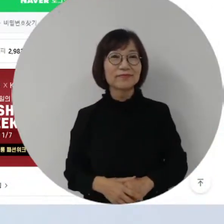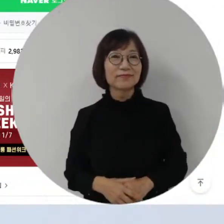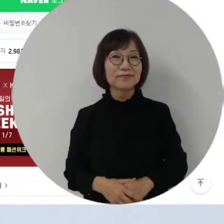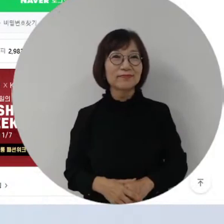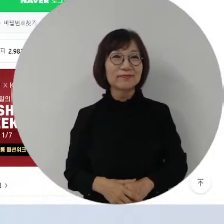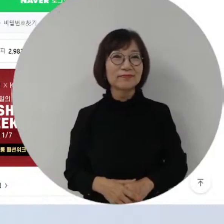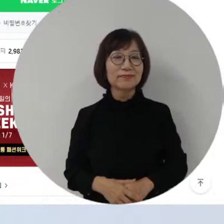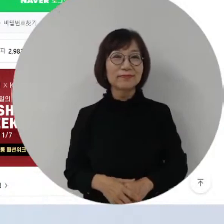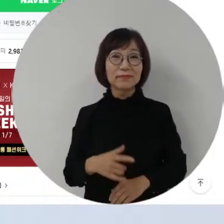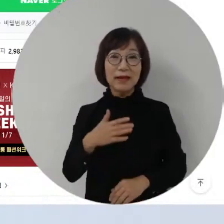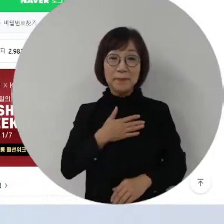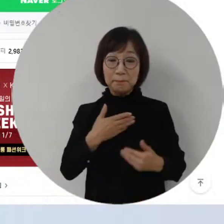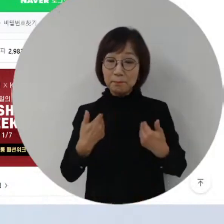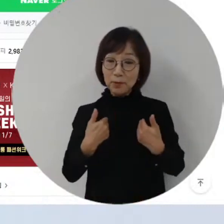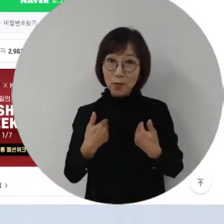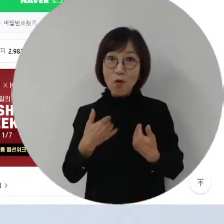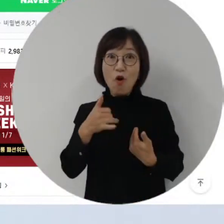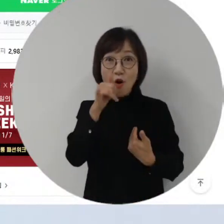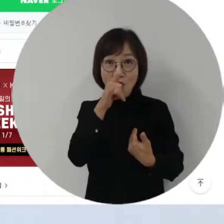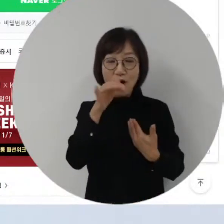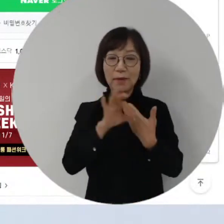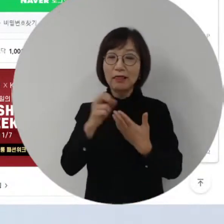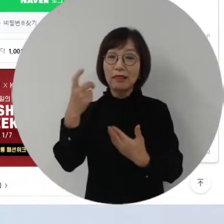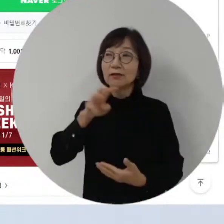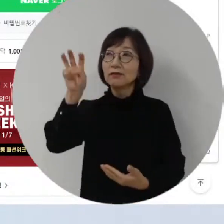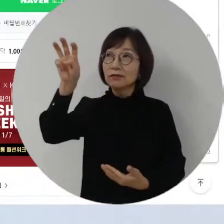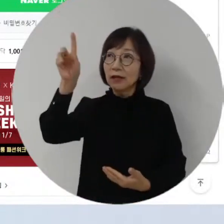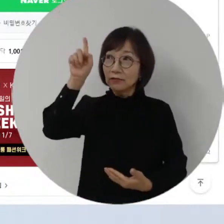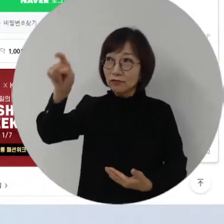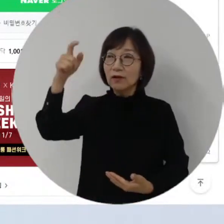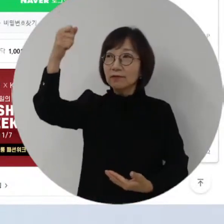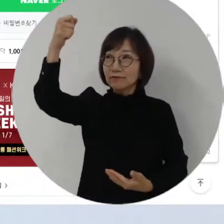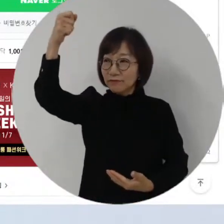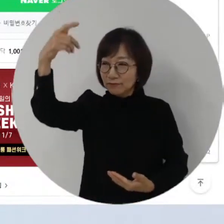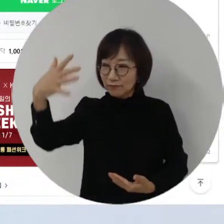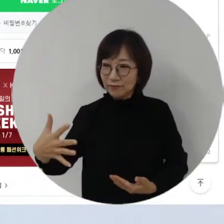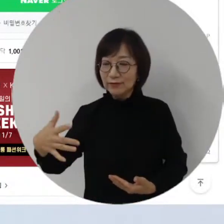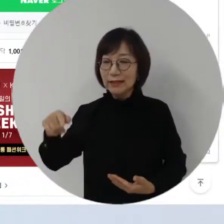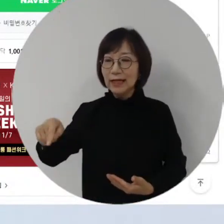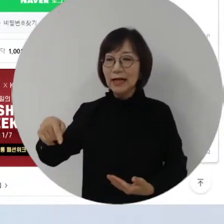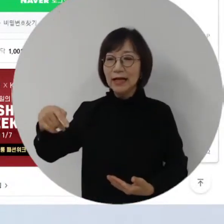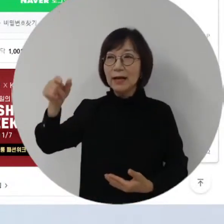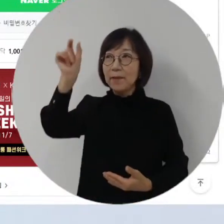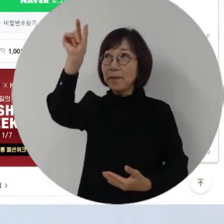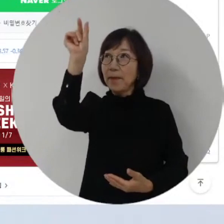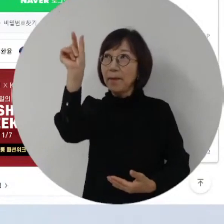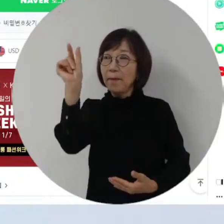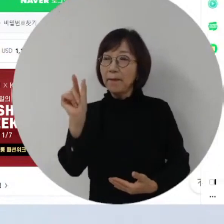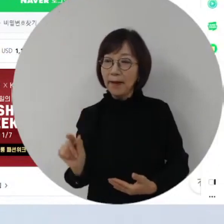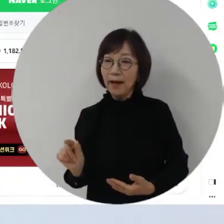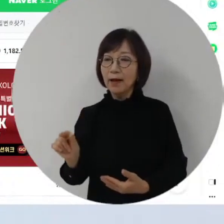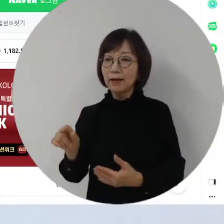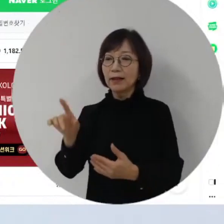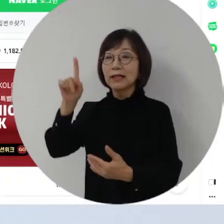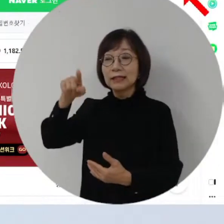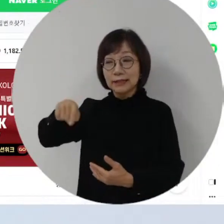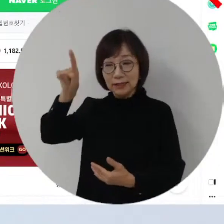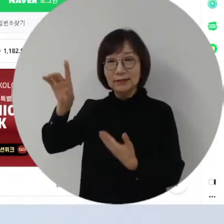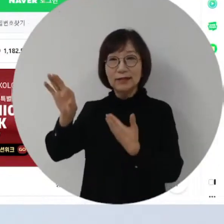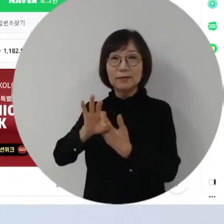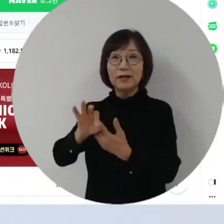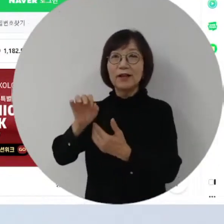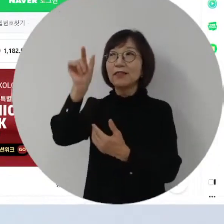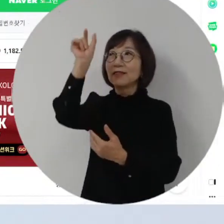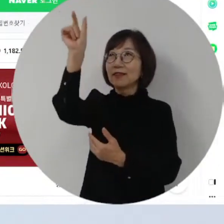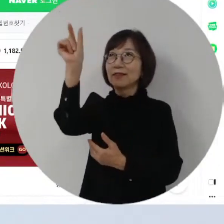그리고 내가 필요할 때는 다시 점점점 더보기 눌러서 사이드바 표시에서 이렇게